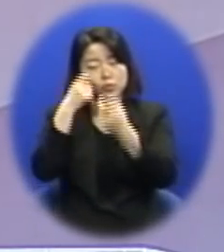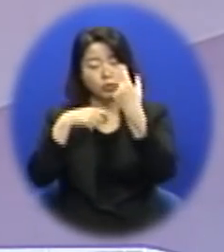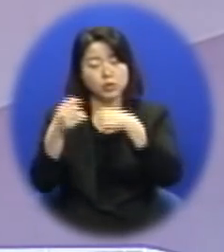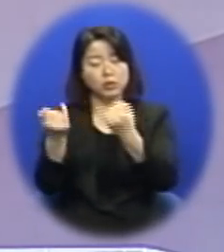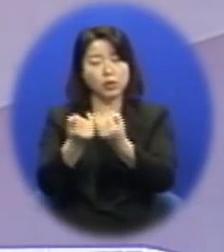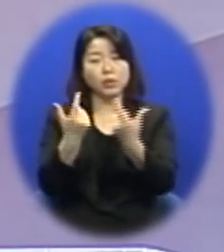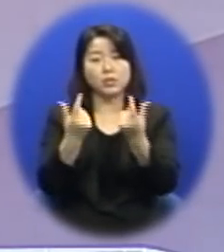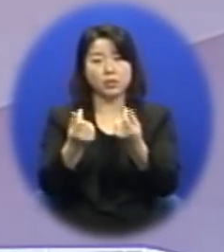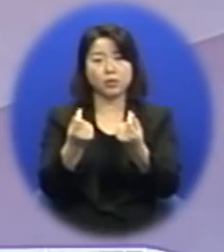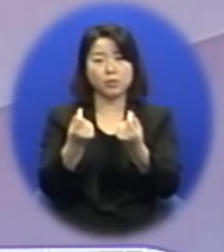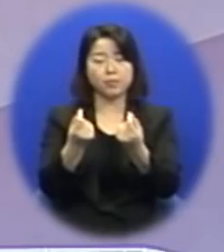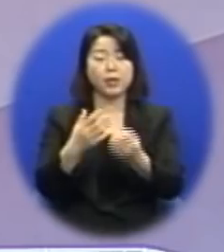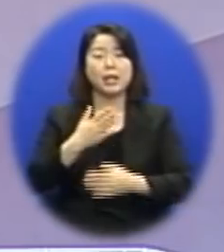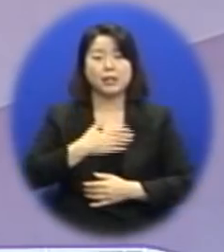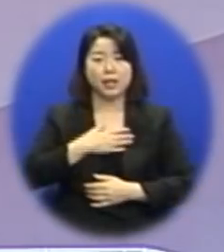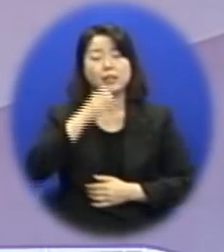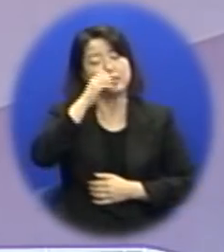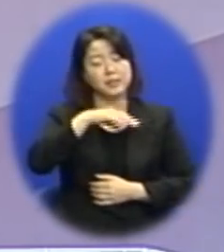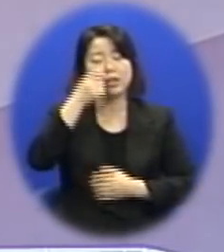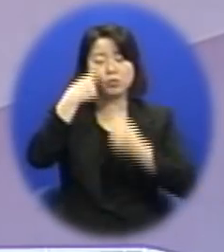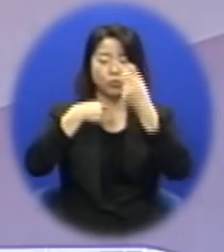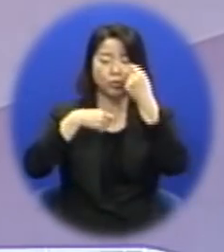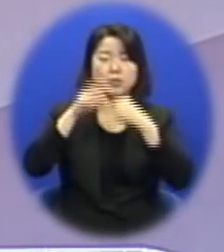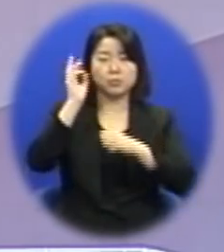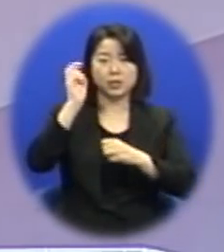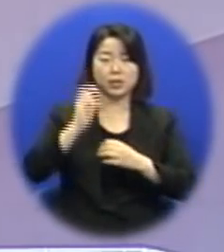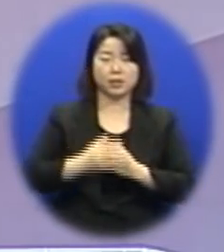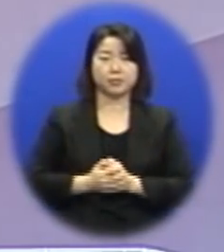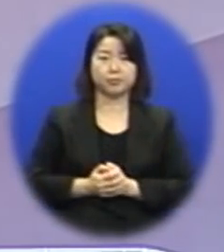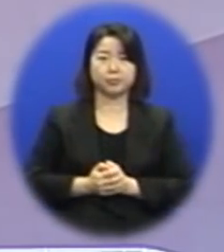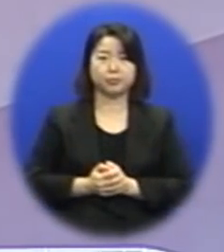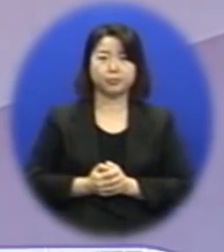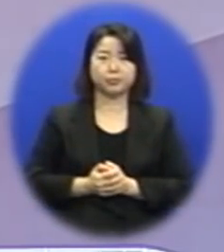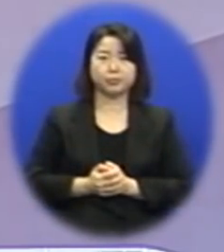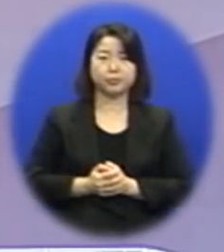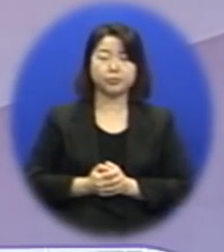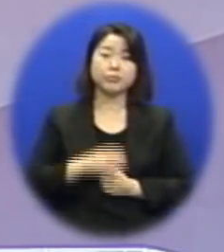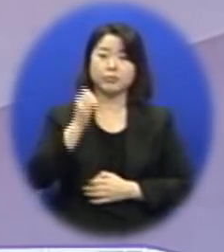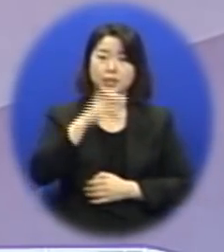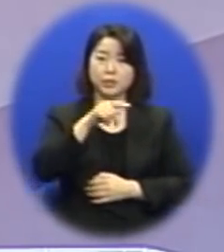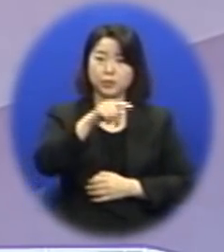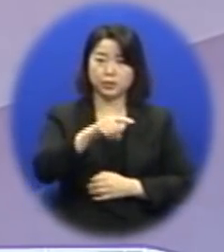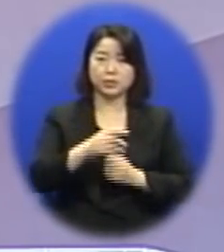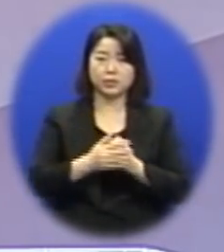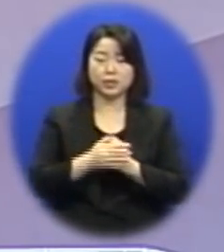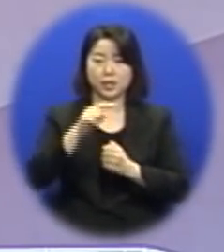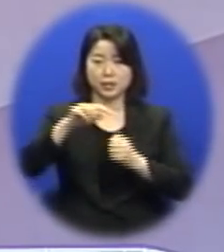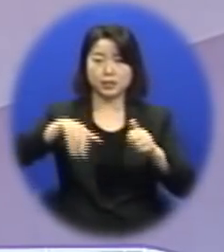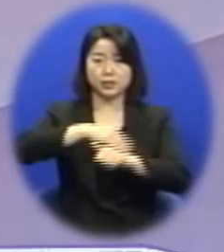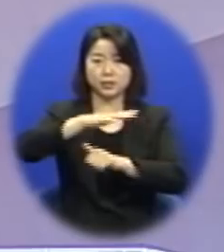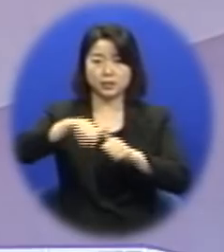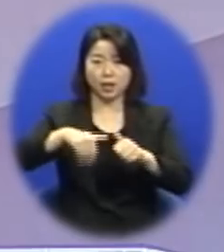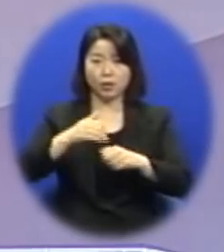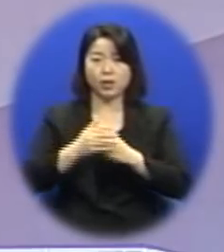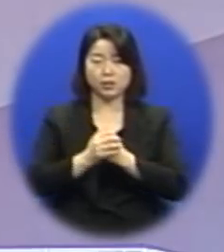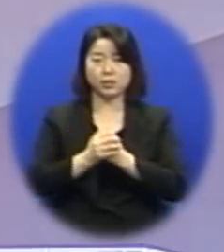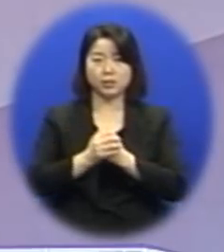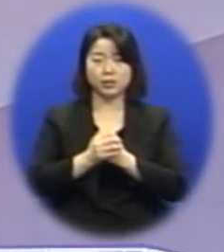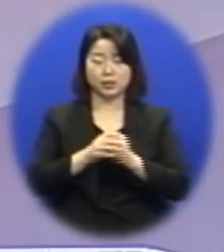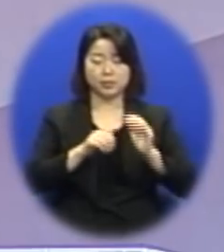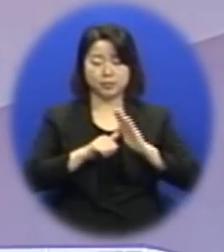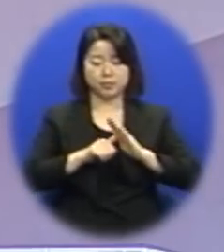하나님 나는 그냥 울 겁니다 그리고 그는 그 상황을